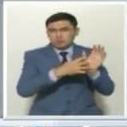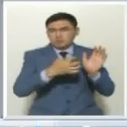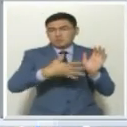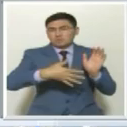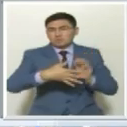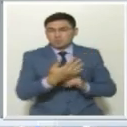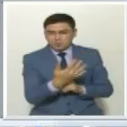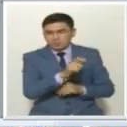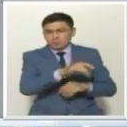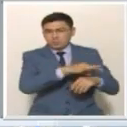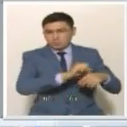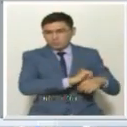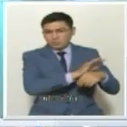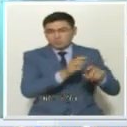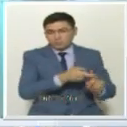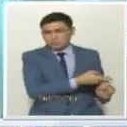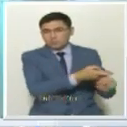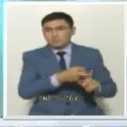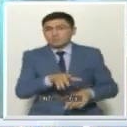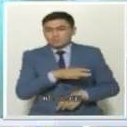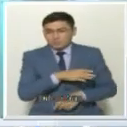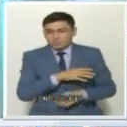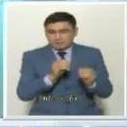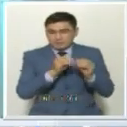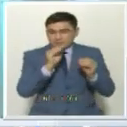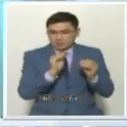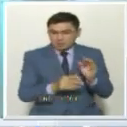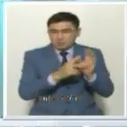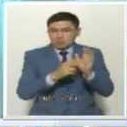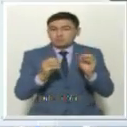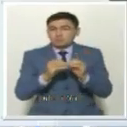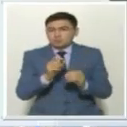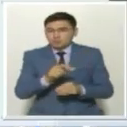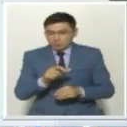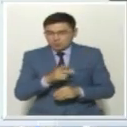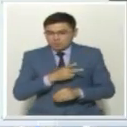ауырып, 793.900 емделген, ал 10.810 отандасымыз көз жұмған.